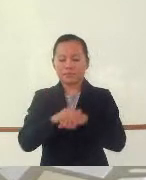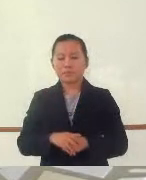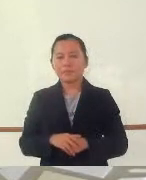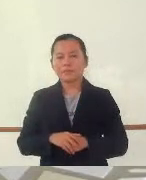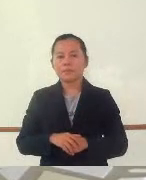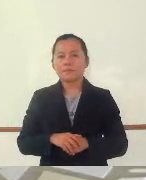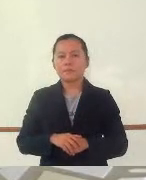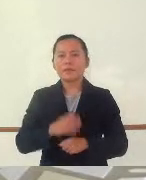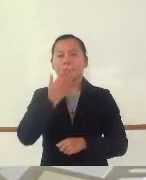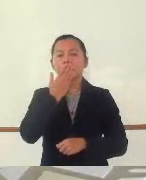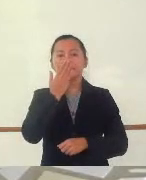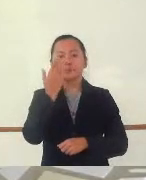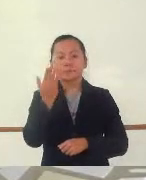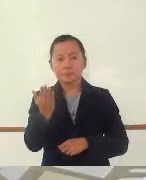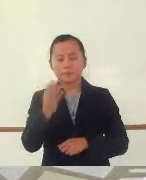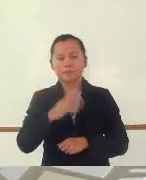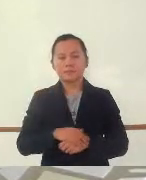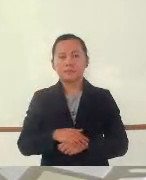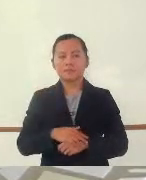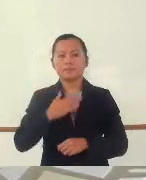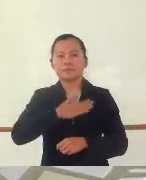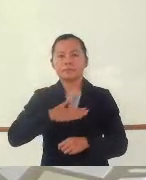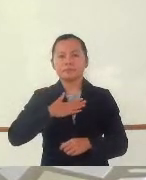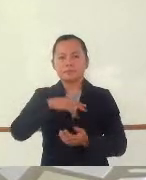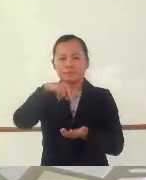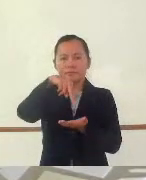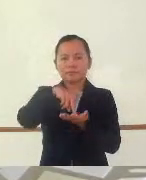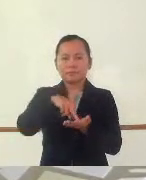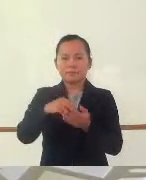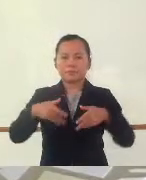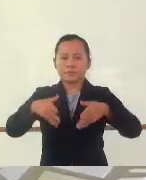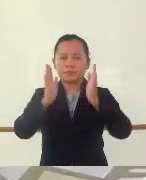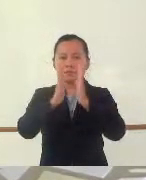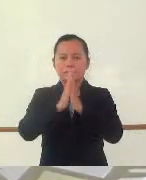lagi terima kasih dan mari kita mohon berkat dari Tuhan.